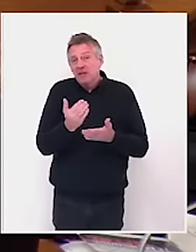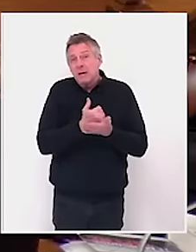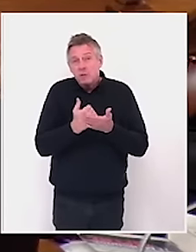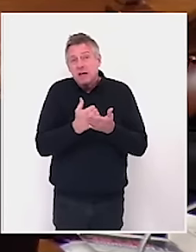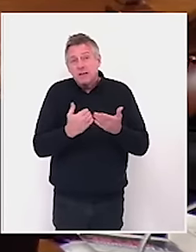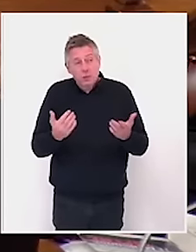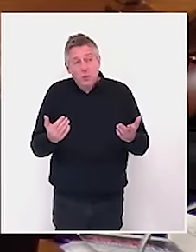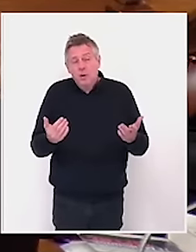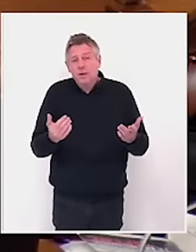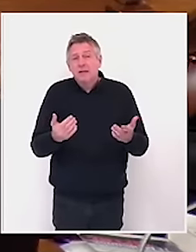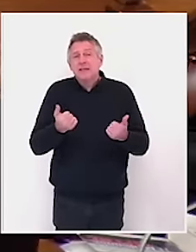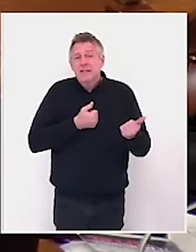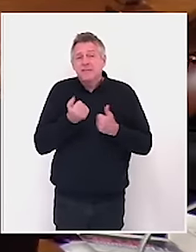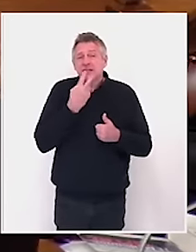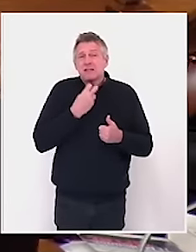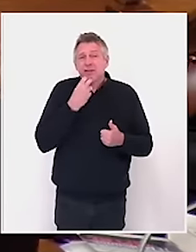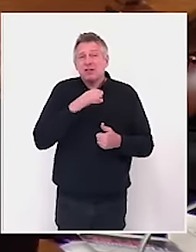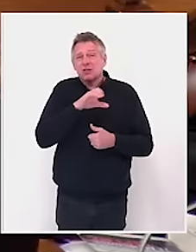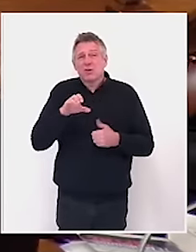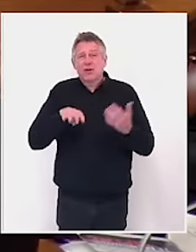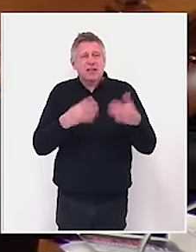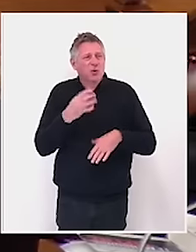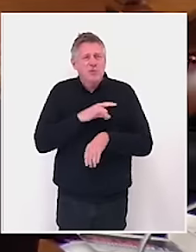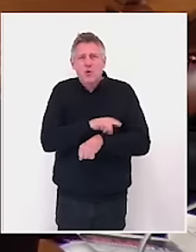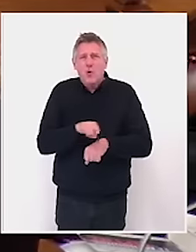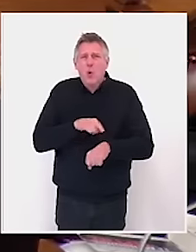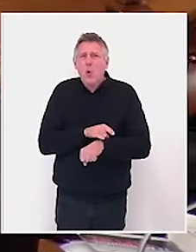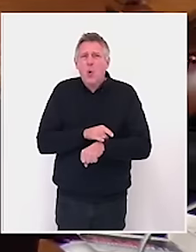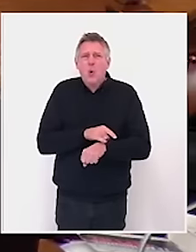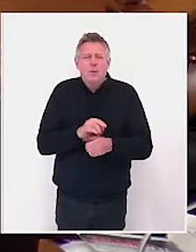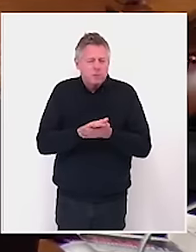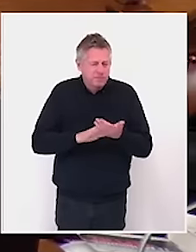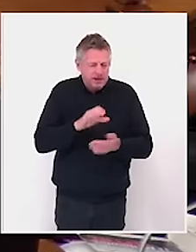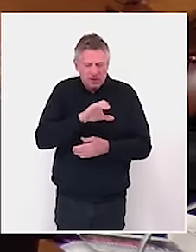on a vu que pour le service civique, il y avait 114 euros, je crois, à peu près, qui correspondaient